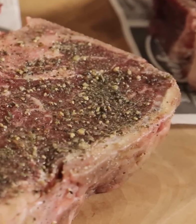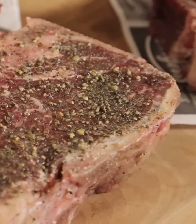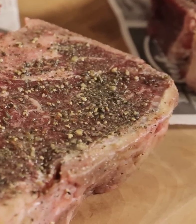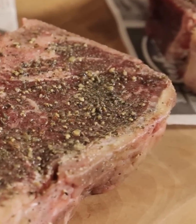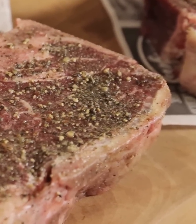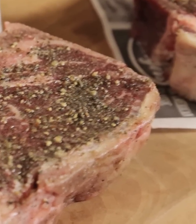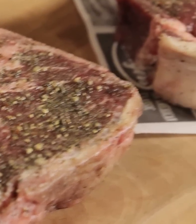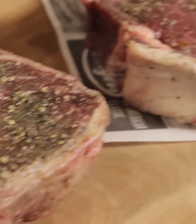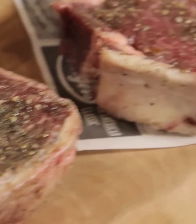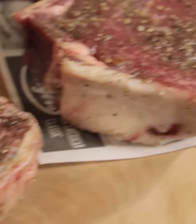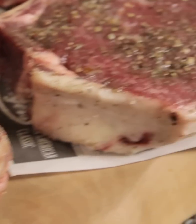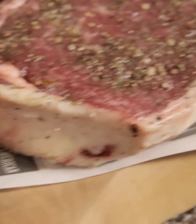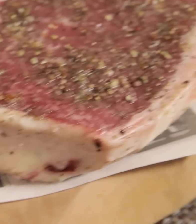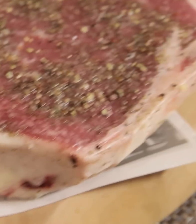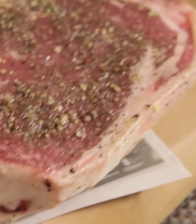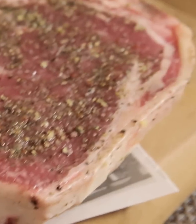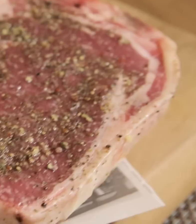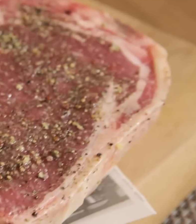Srčno.